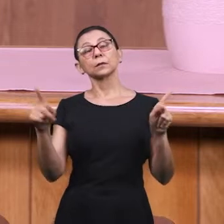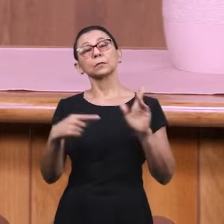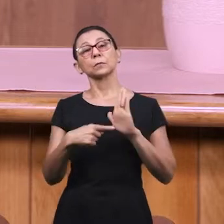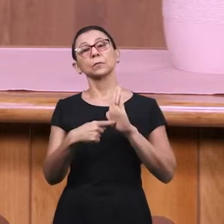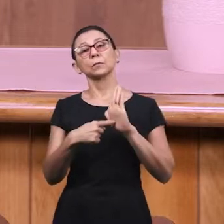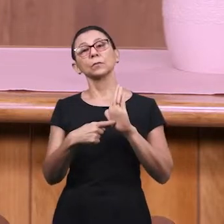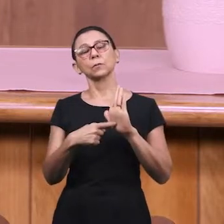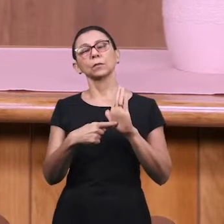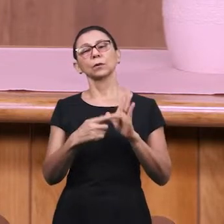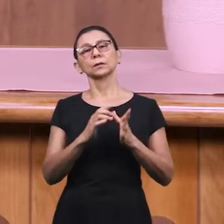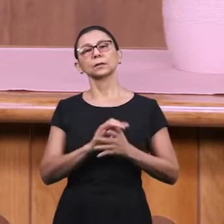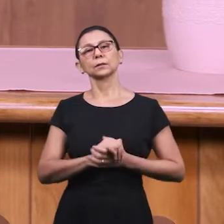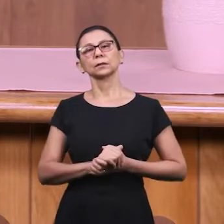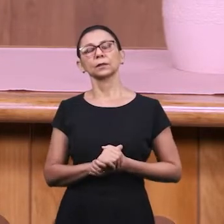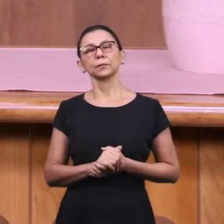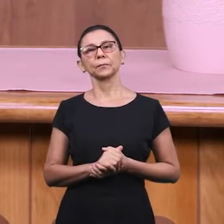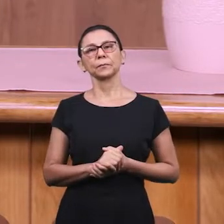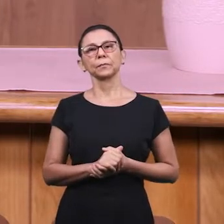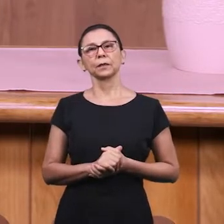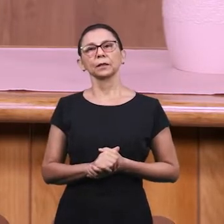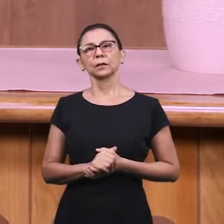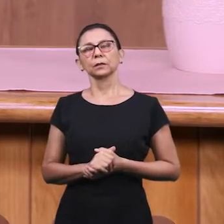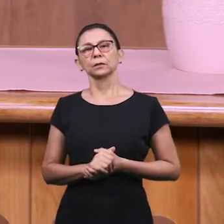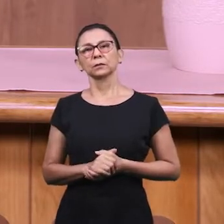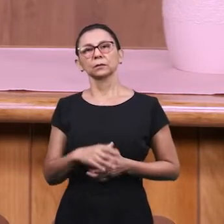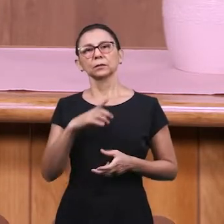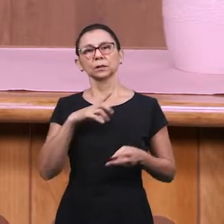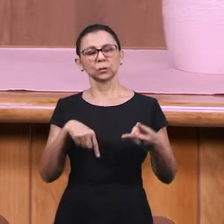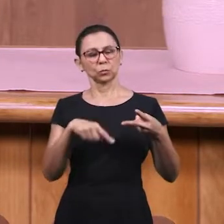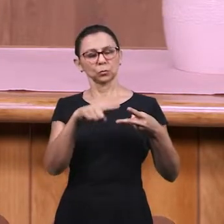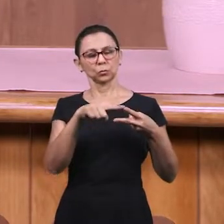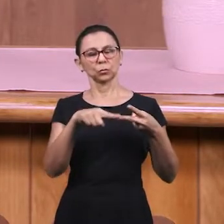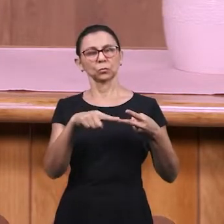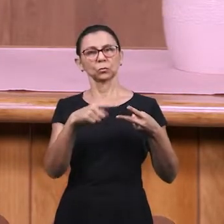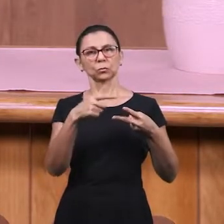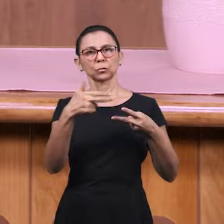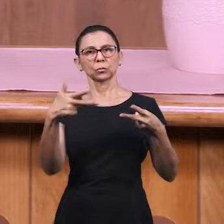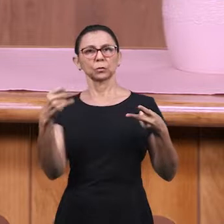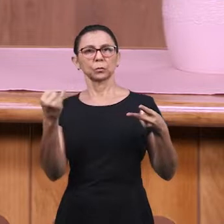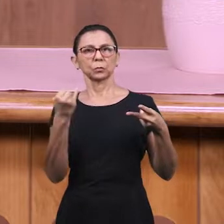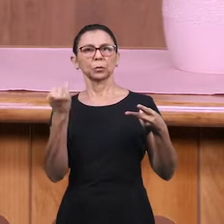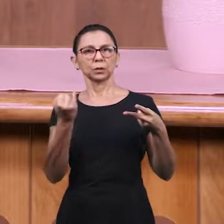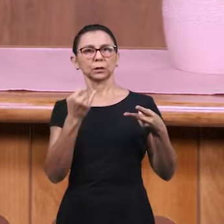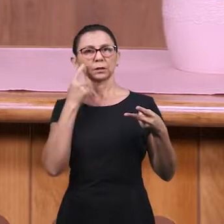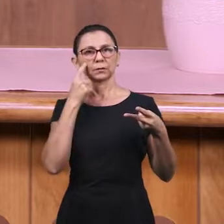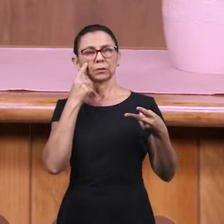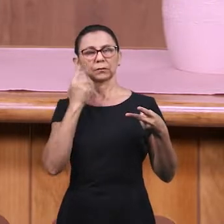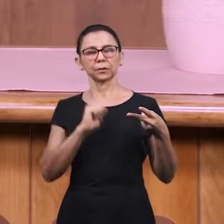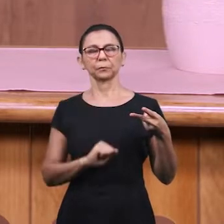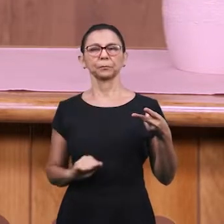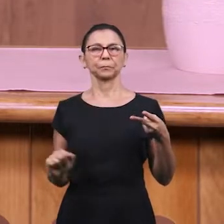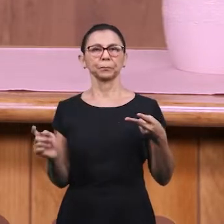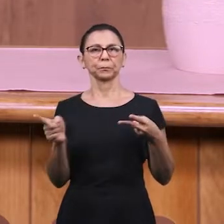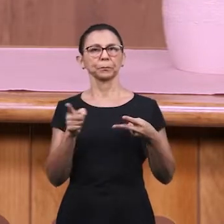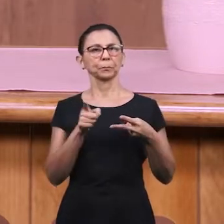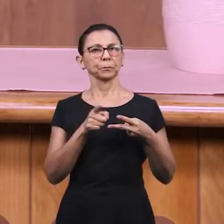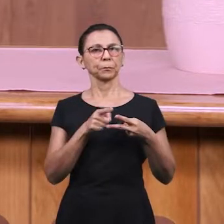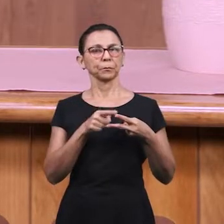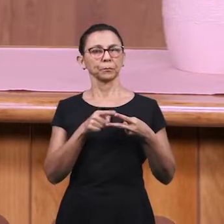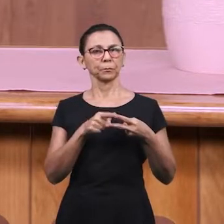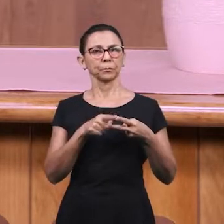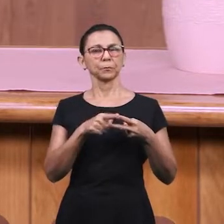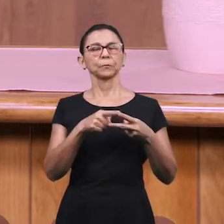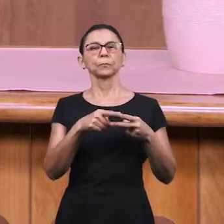Откровения, которые указывают на это. Потому что здесь мы видим два очень важных образа. Во-первых,